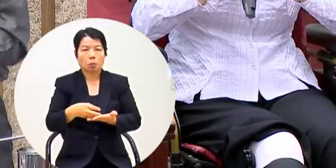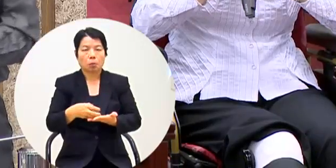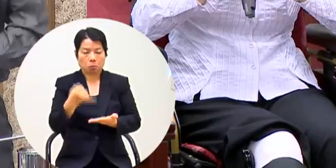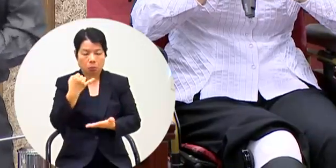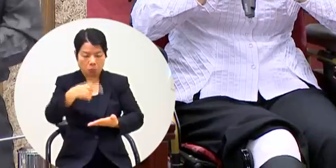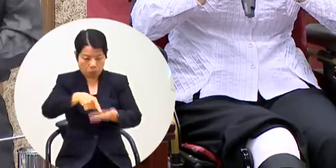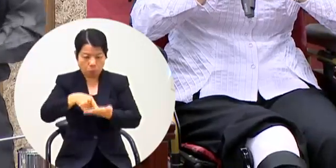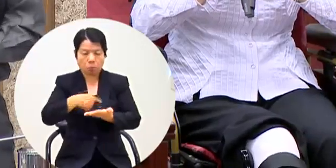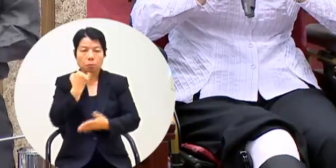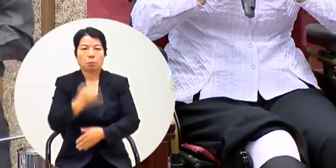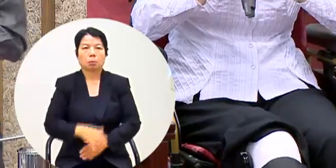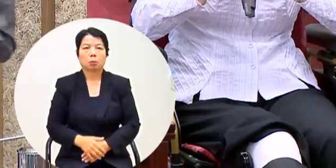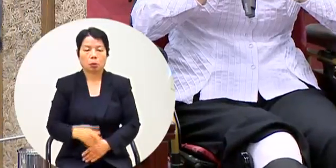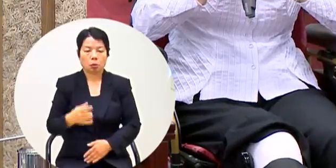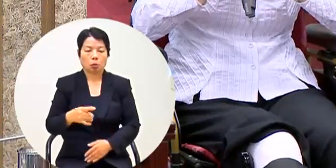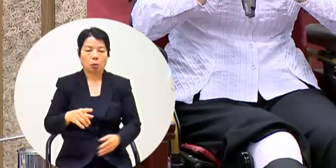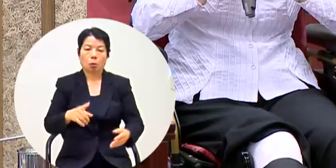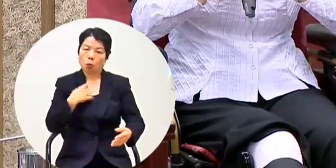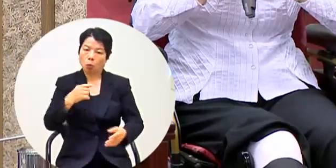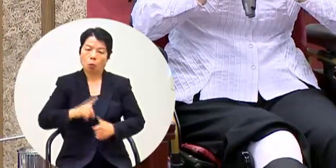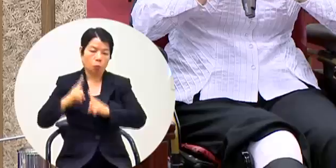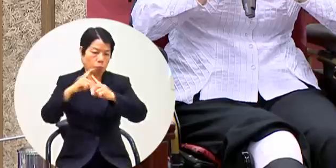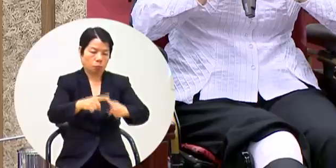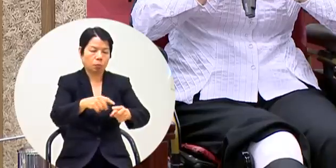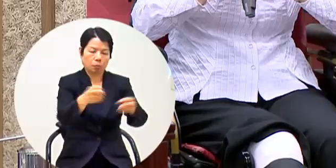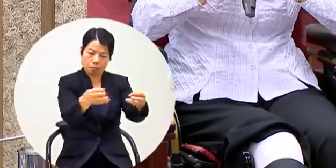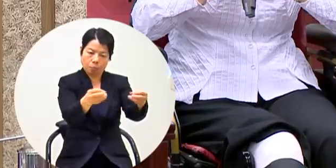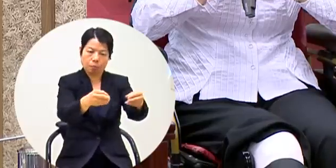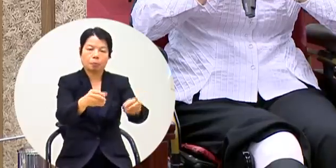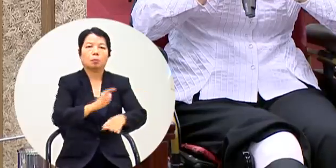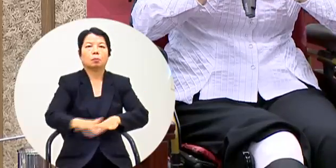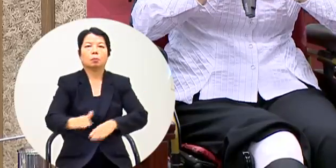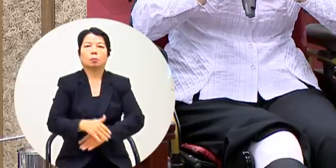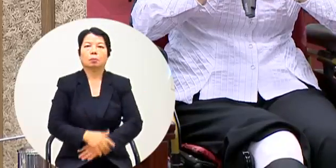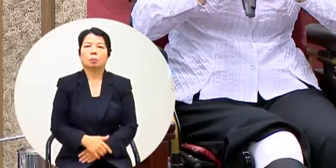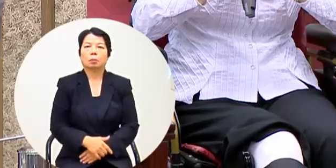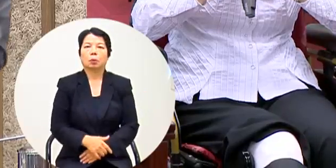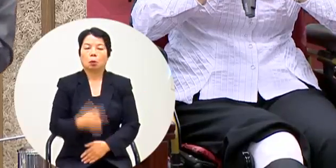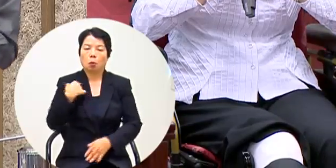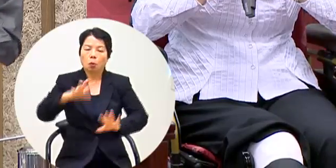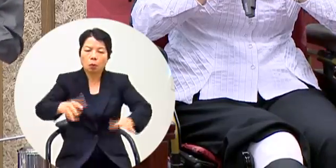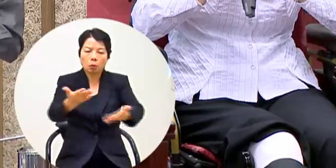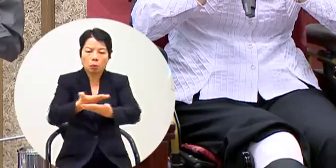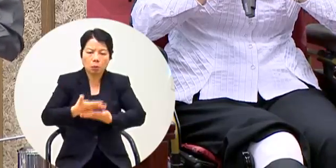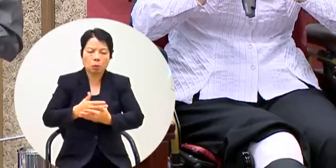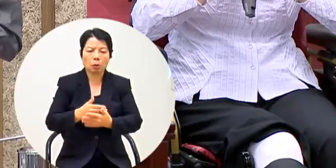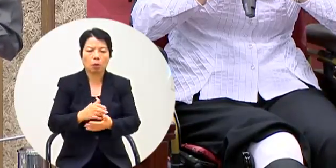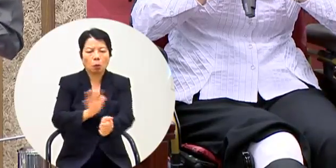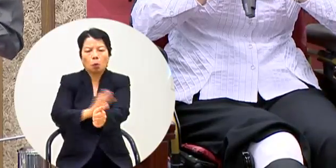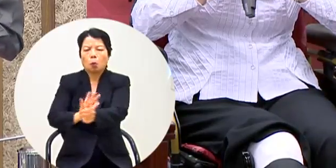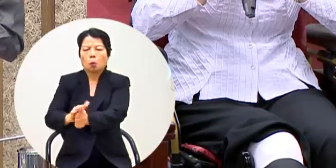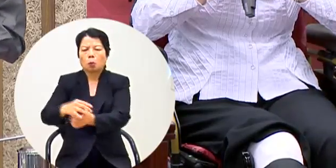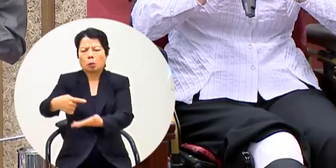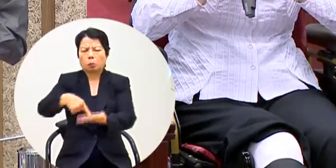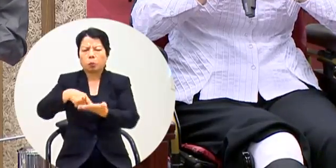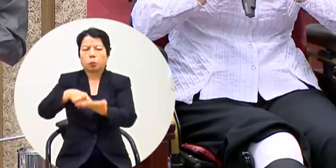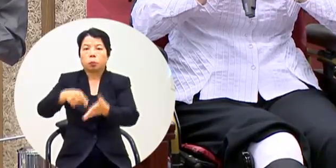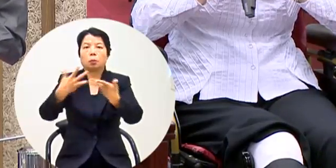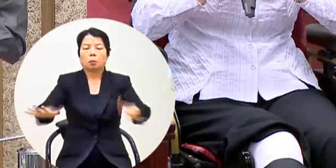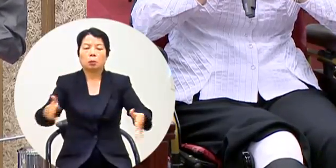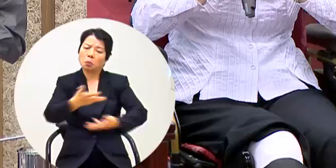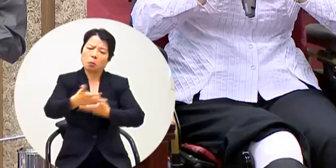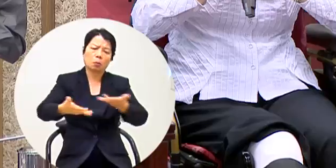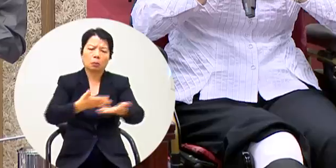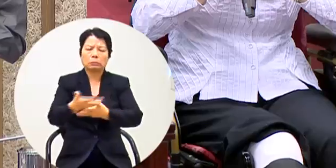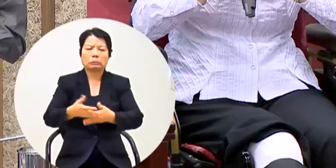知道处长，这个因为我们常常接受这种服务申请嘛，所以我们也常跟你们沟通这些情形。好，那